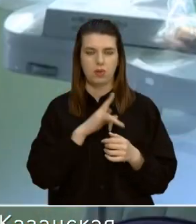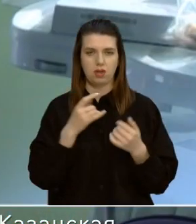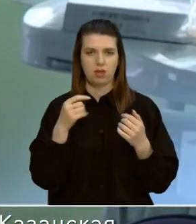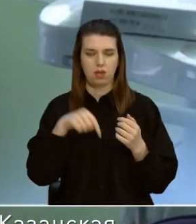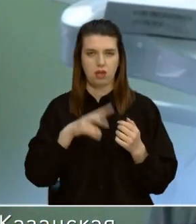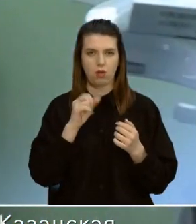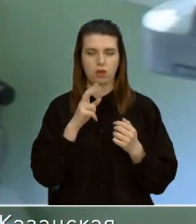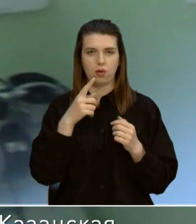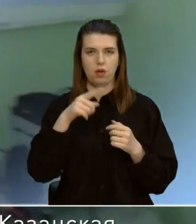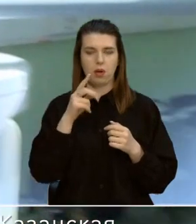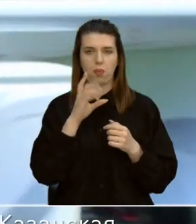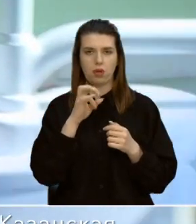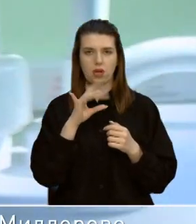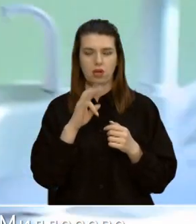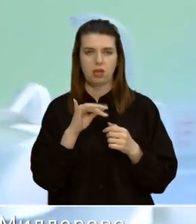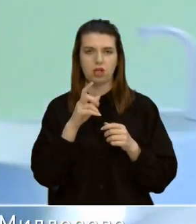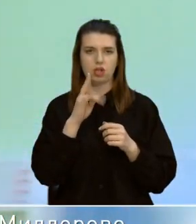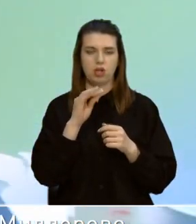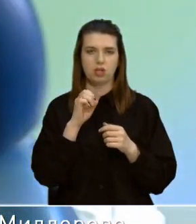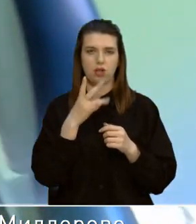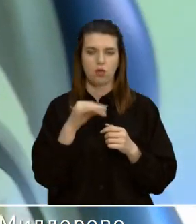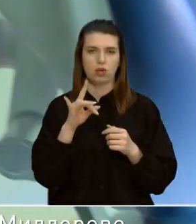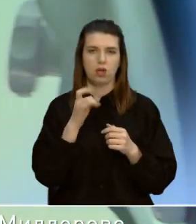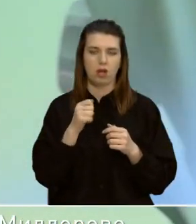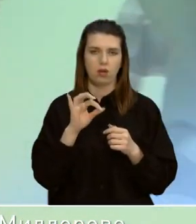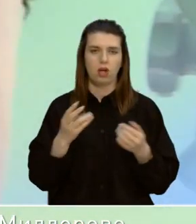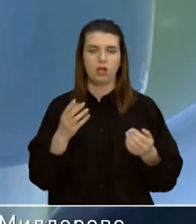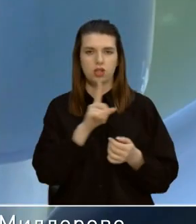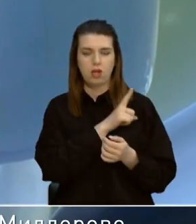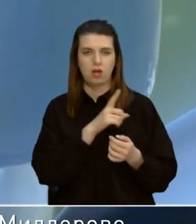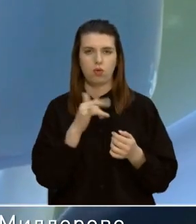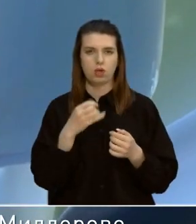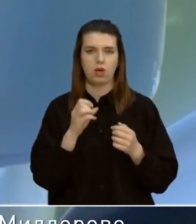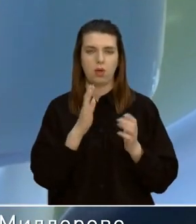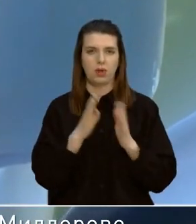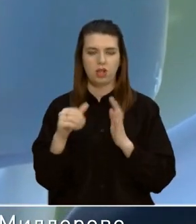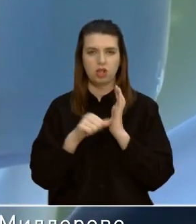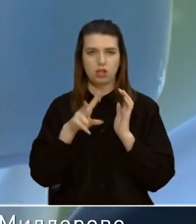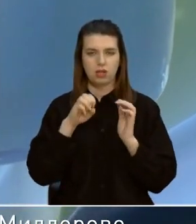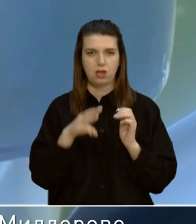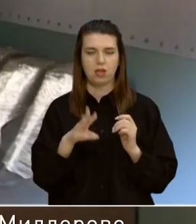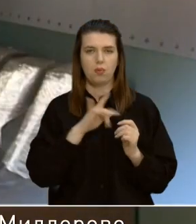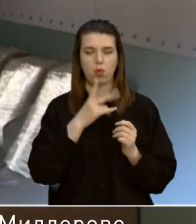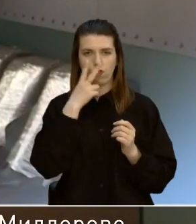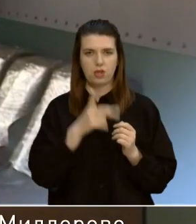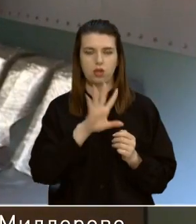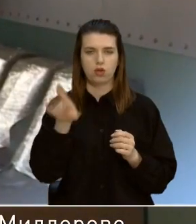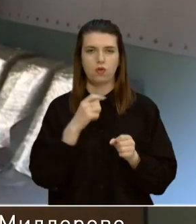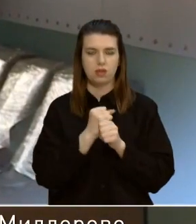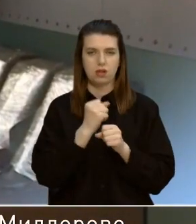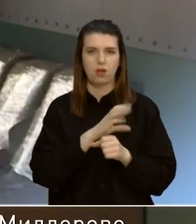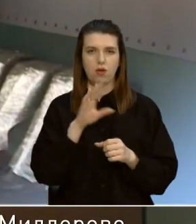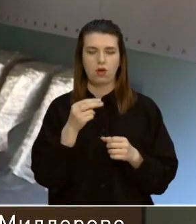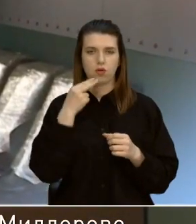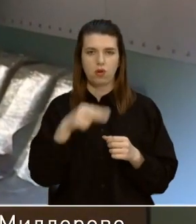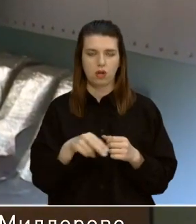находимся в поликлинике железнодорожного района, которую жители ждали порядка 6 лет. Вот мы увидели, что все сделано на